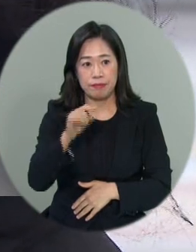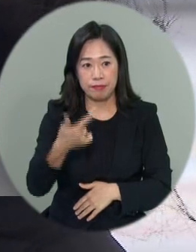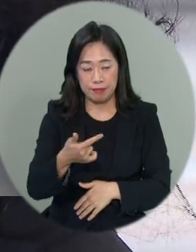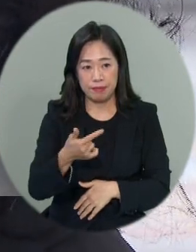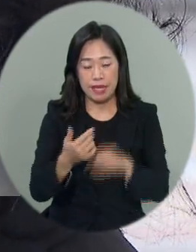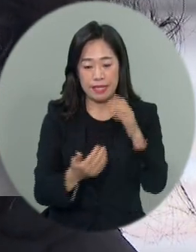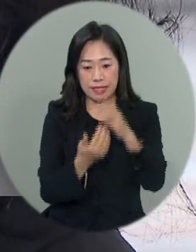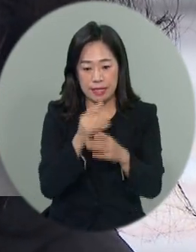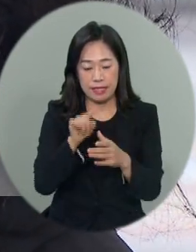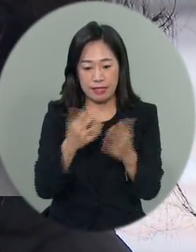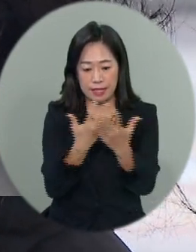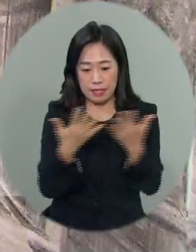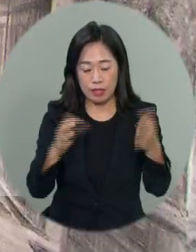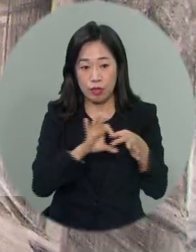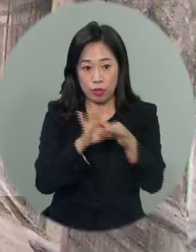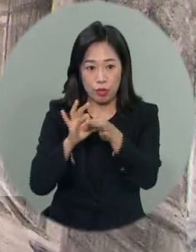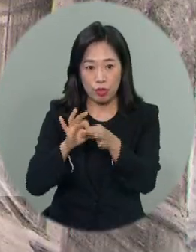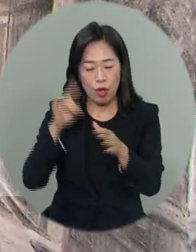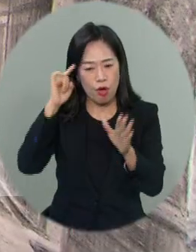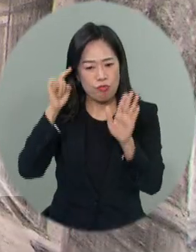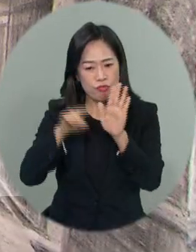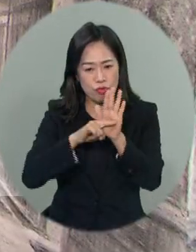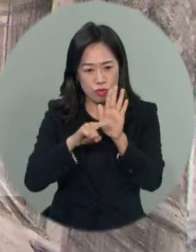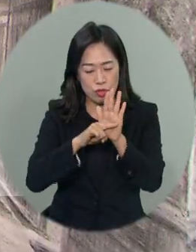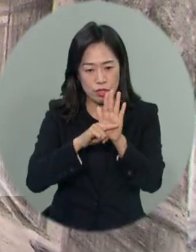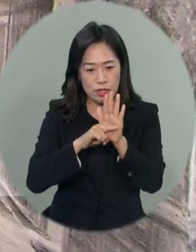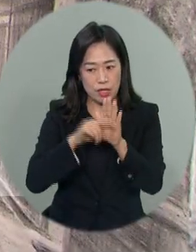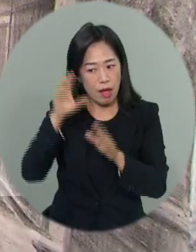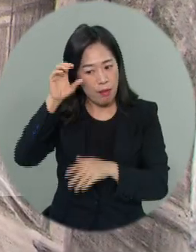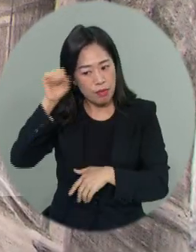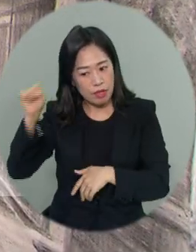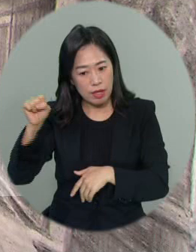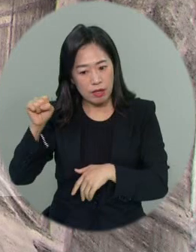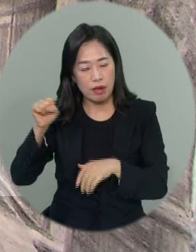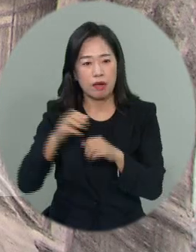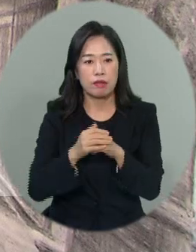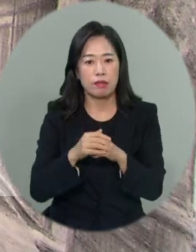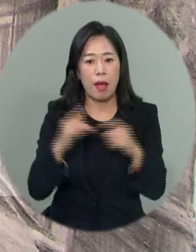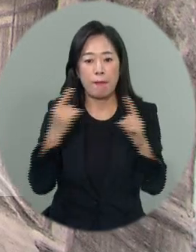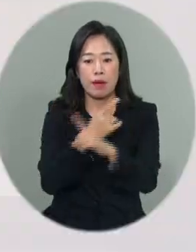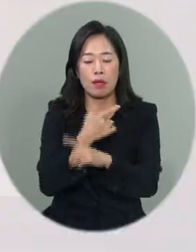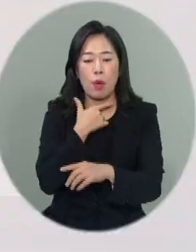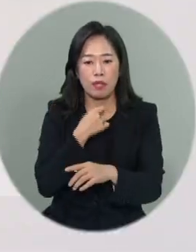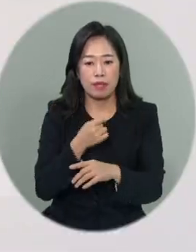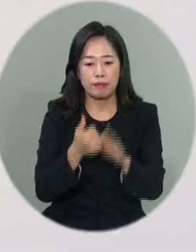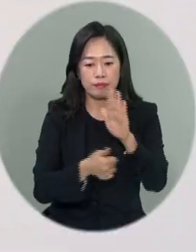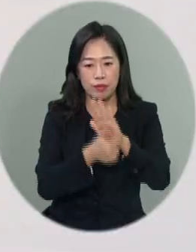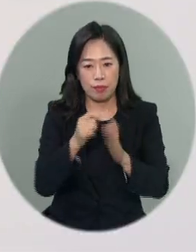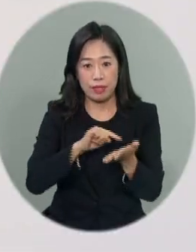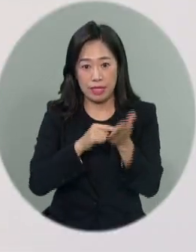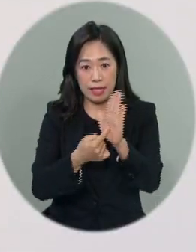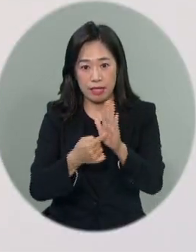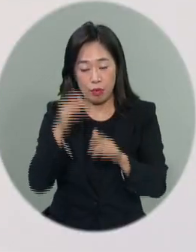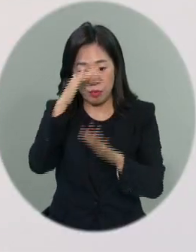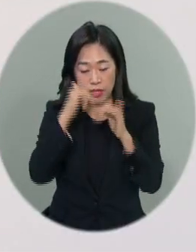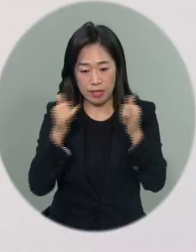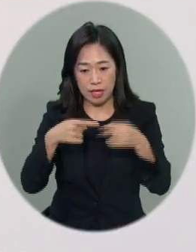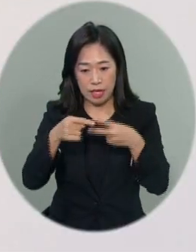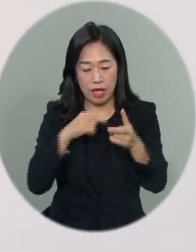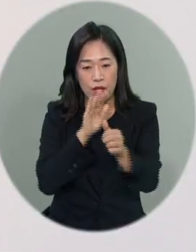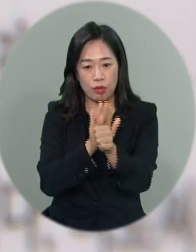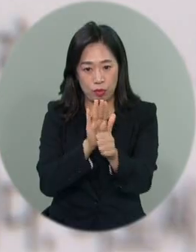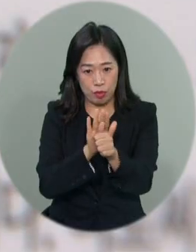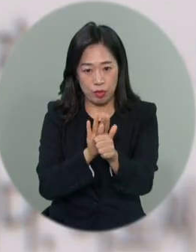통해 여순 사건에 대한 부정적 인식과 편견을 깨고 싶다는 소망을 밝혔습니다. 관람객들의 이해를 돕기